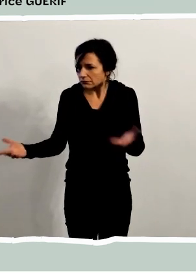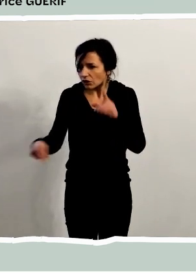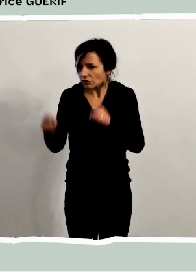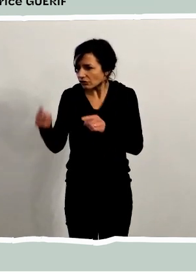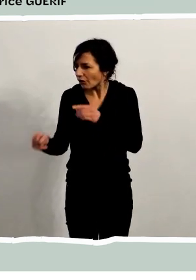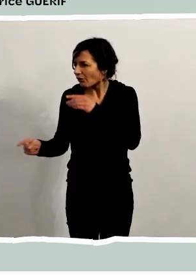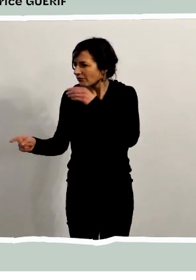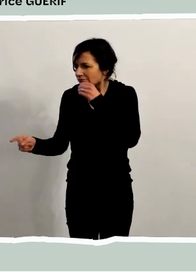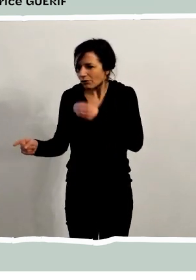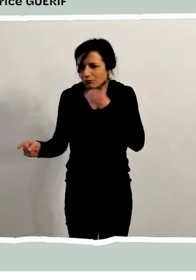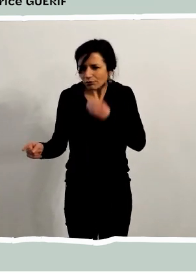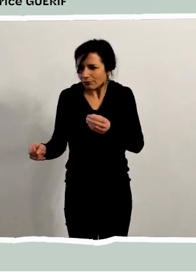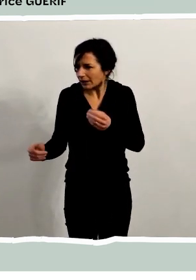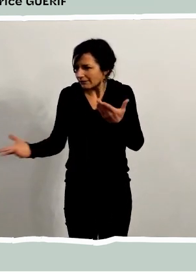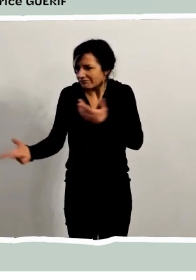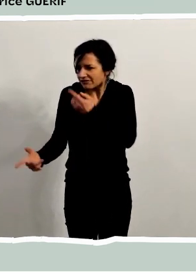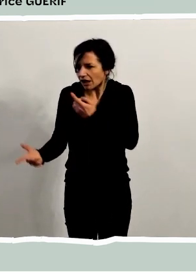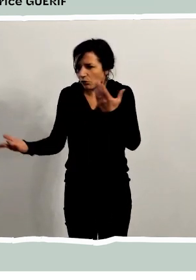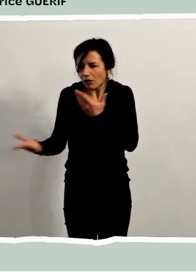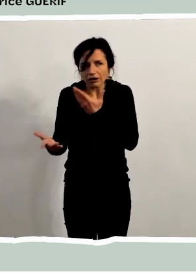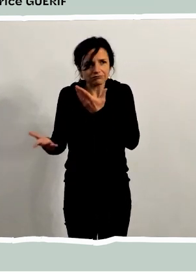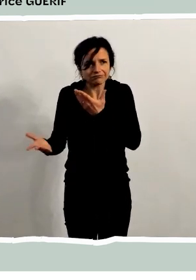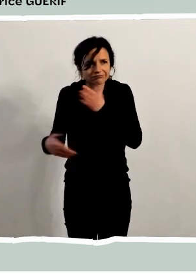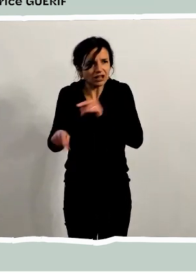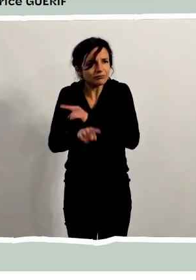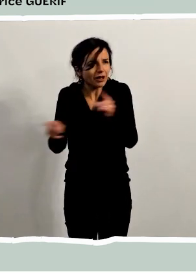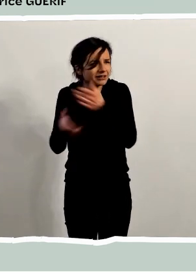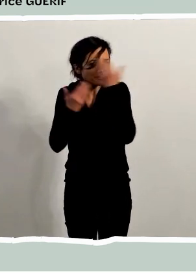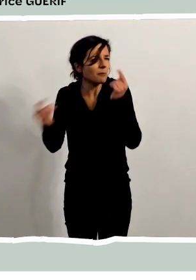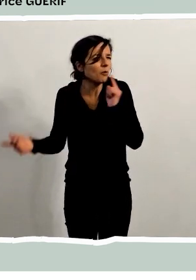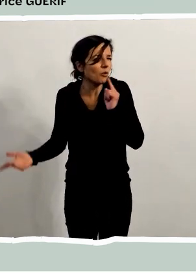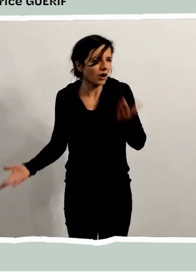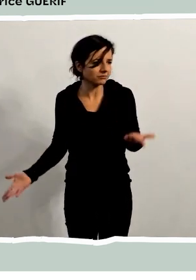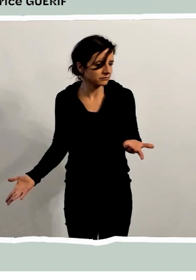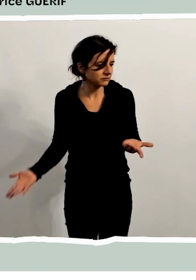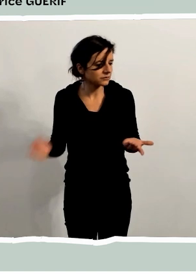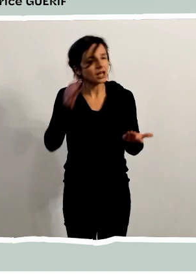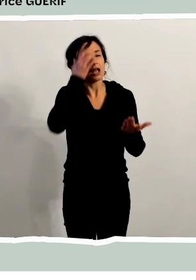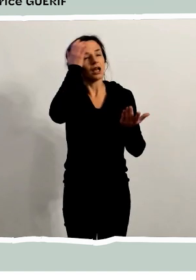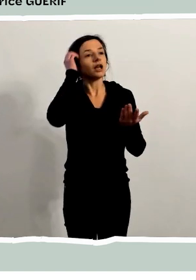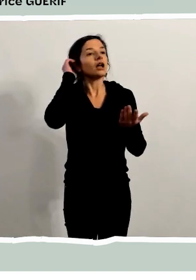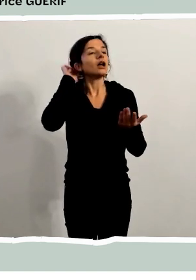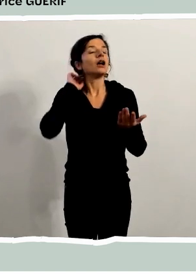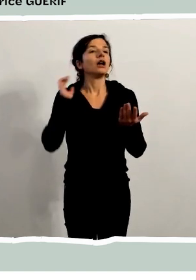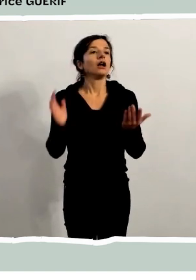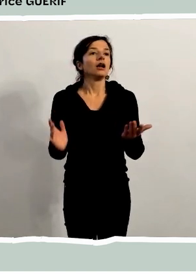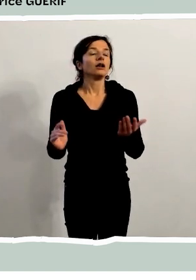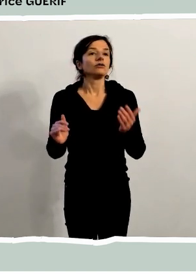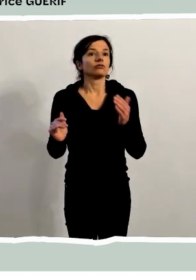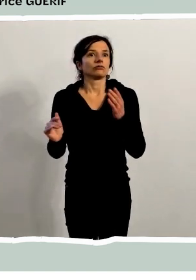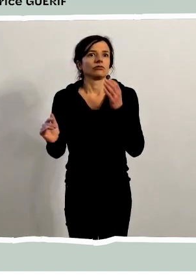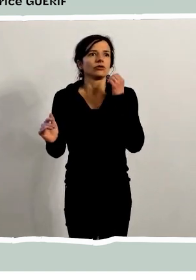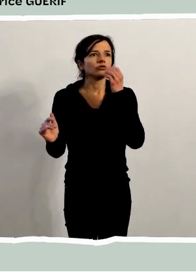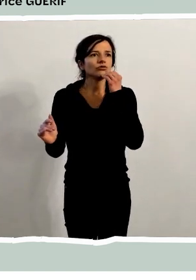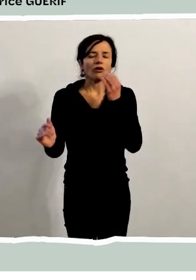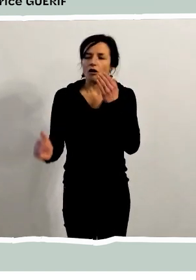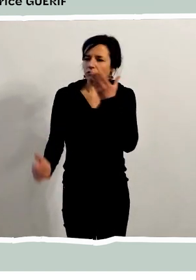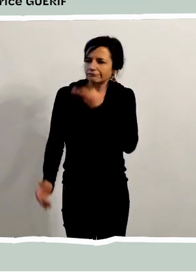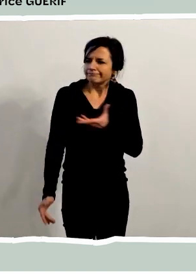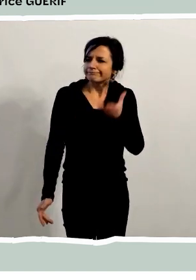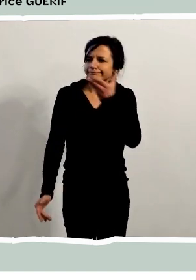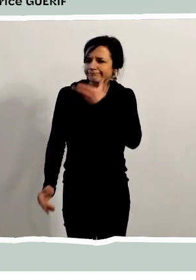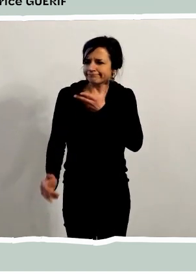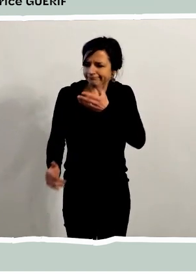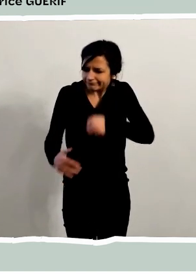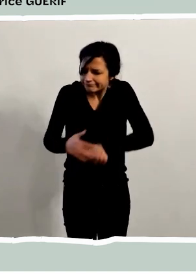parle d'infertilité inexpliquée. Donc, vous voyez, hein, il y a cette notion donc d'infécondité